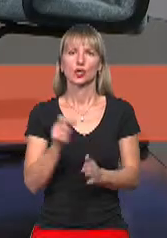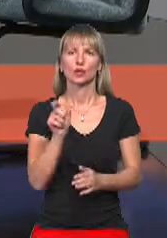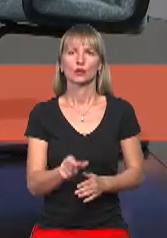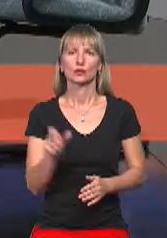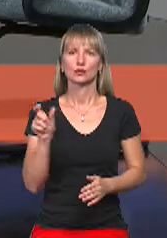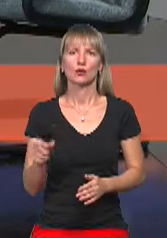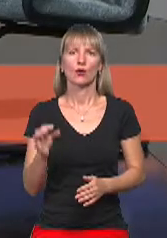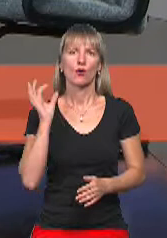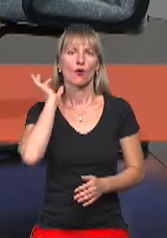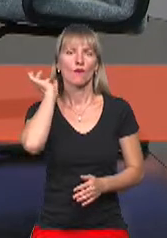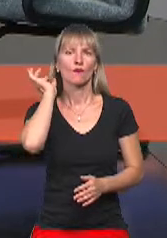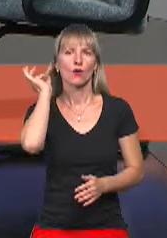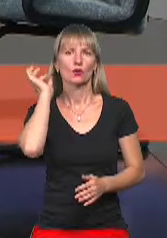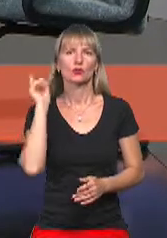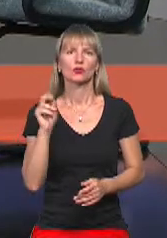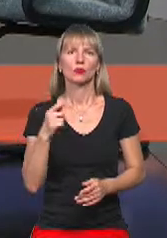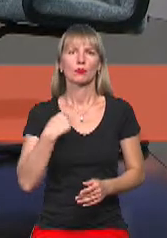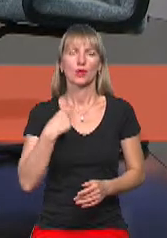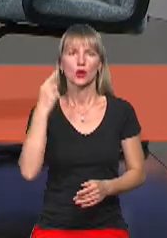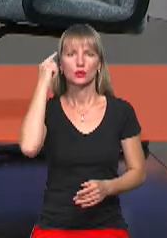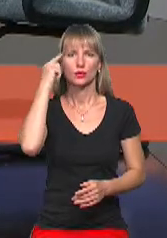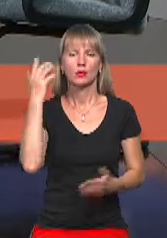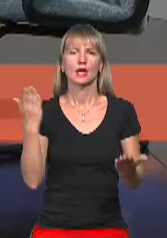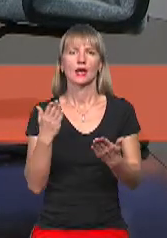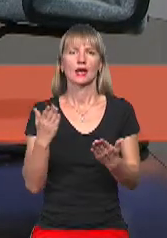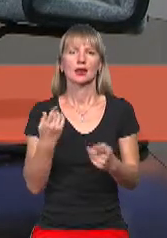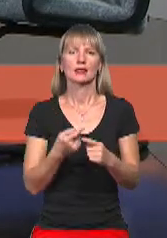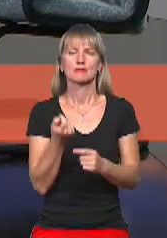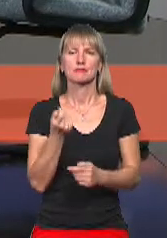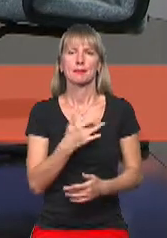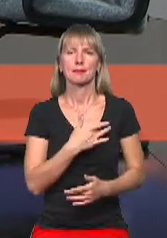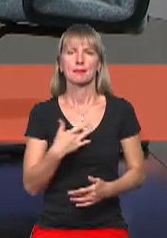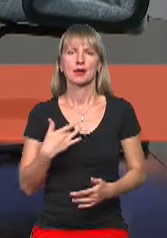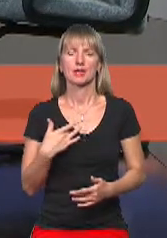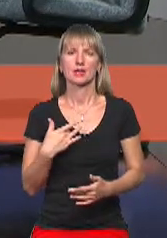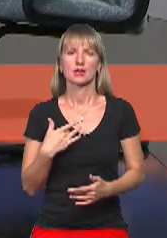людського волосу, от, щоб ми розуміли, який це дрібний пил.